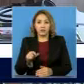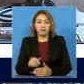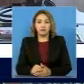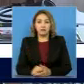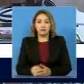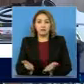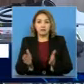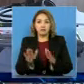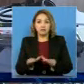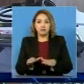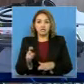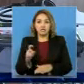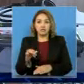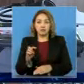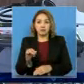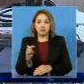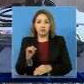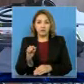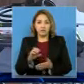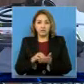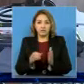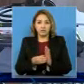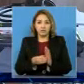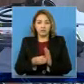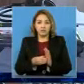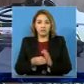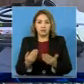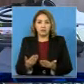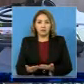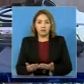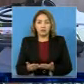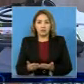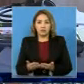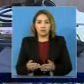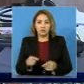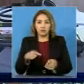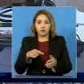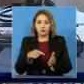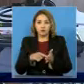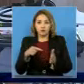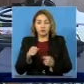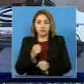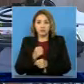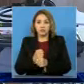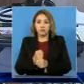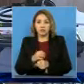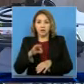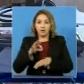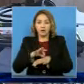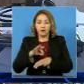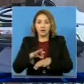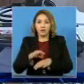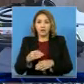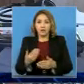опухоль, оставляем там химиопрепарат, который именно селективно и точно действует на сам процесс опухоли, который опять